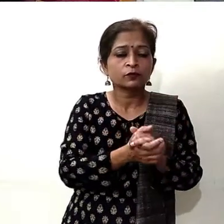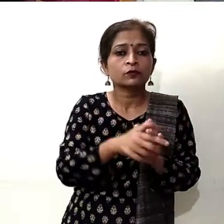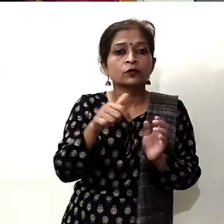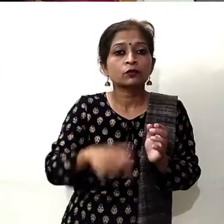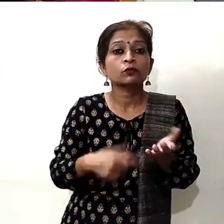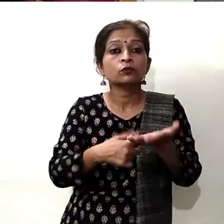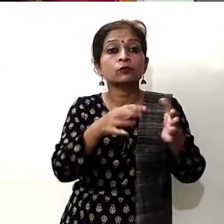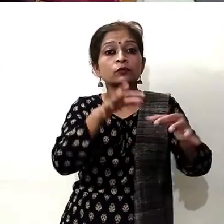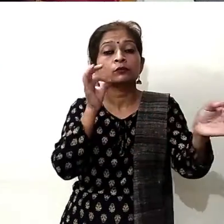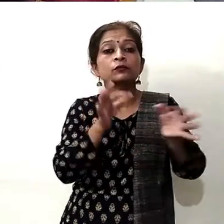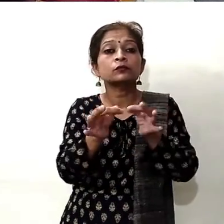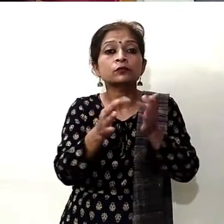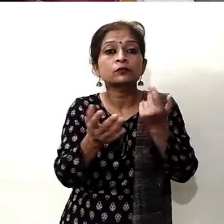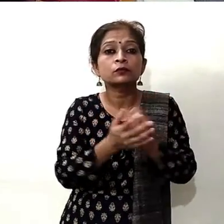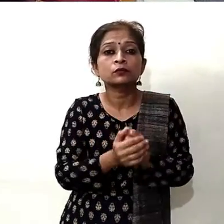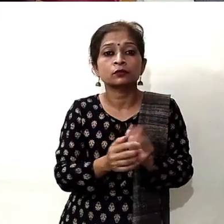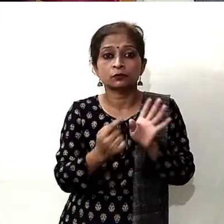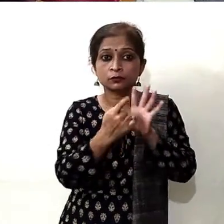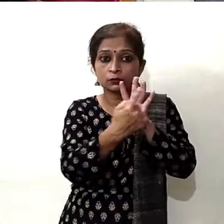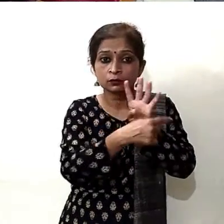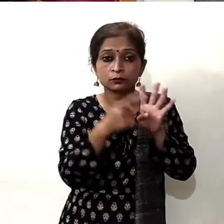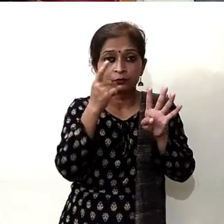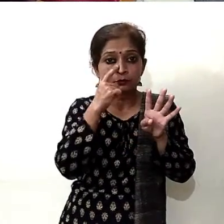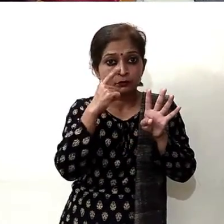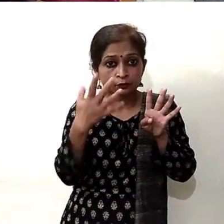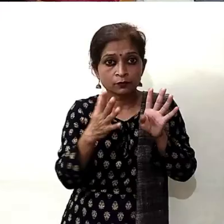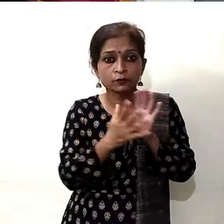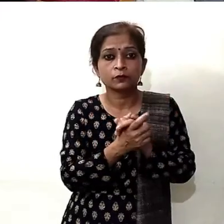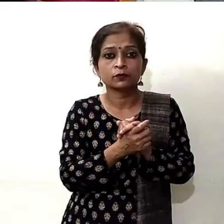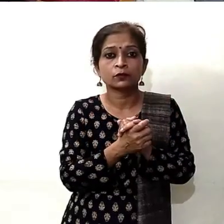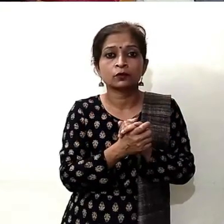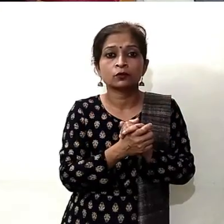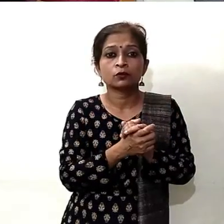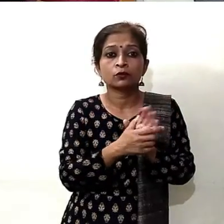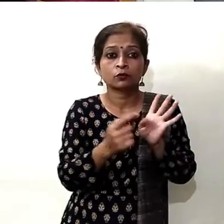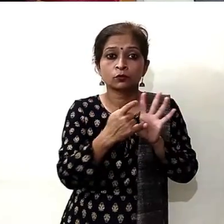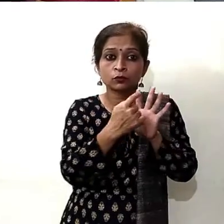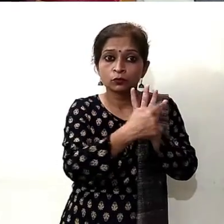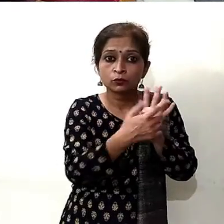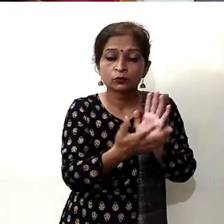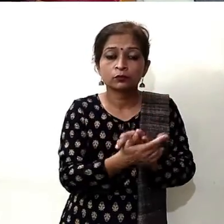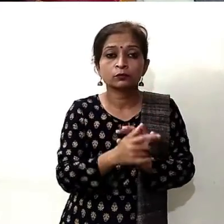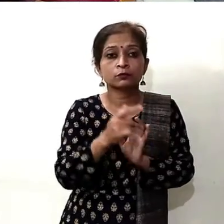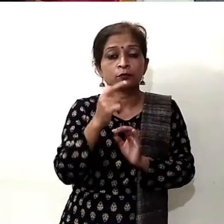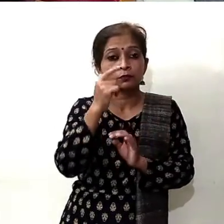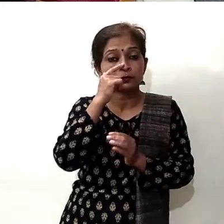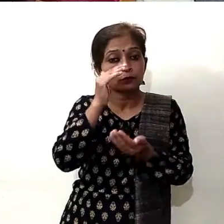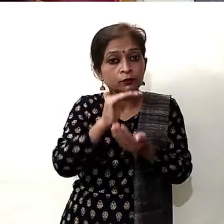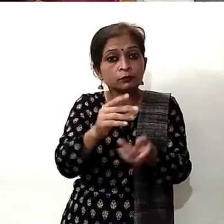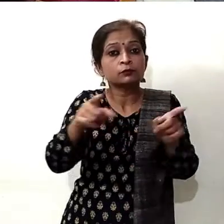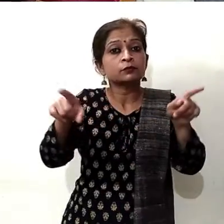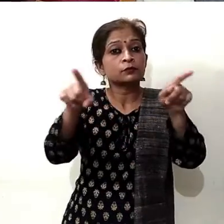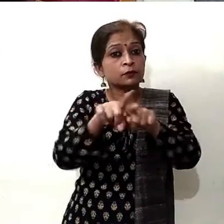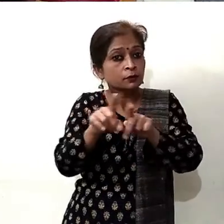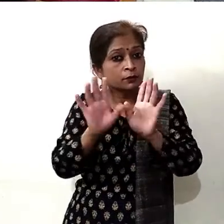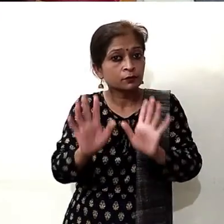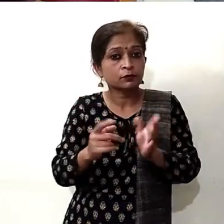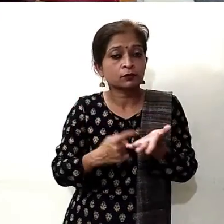की जो महिलाएं होती हैं वो बेटी जैसी होती है, जिसमें कि अनुज